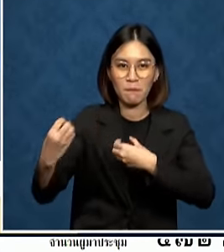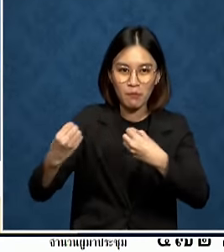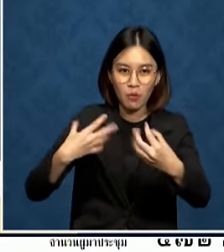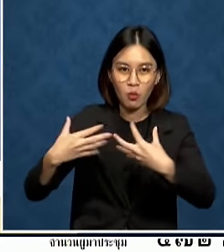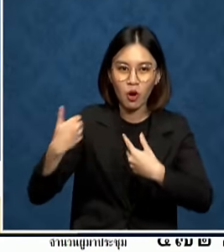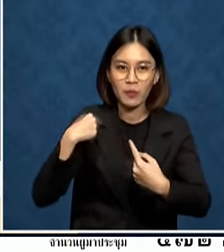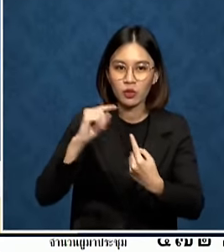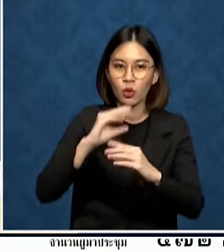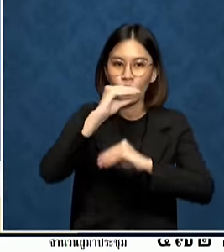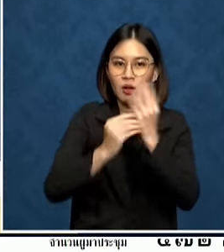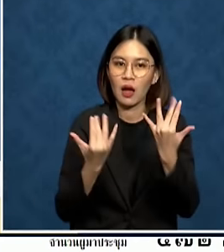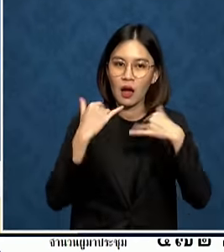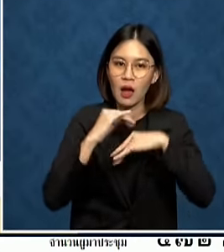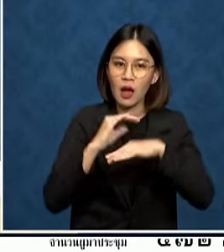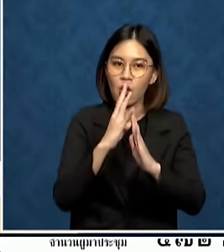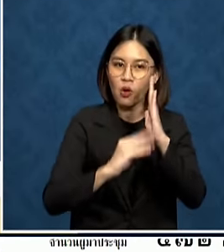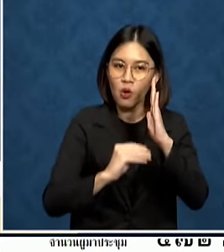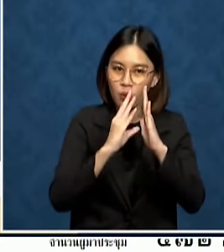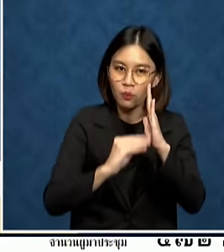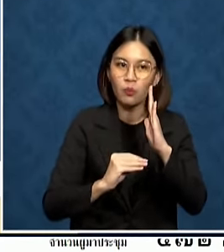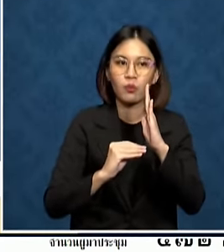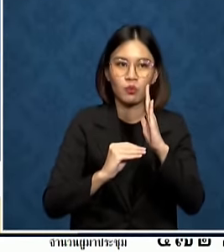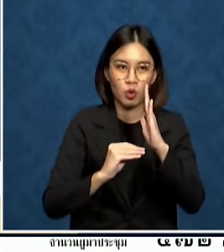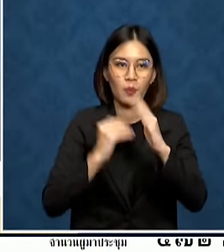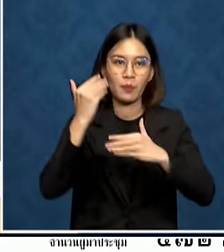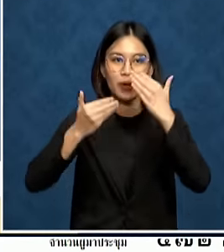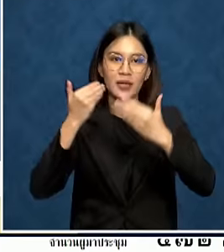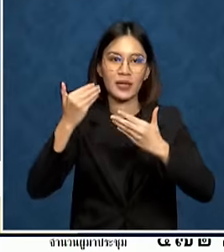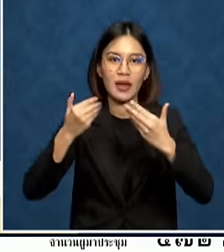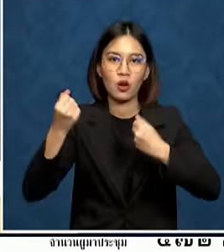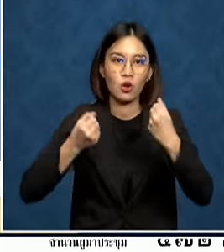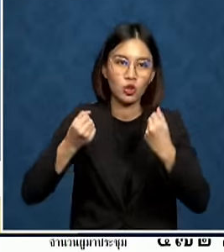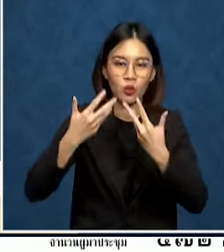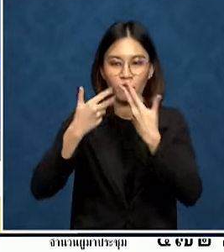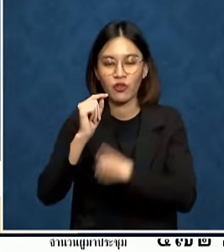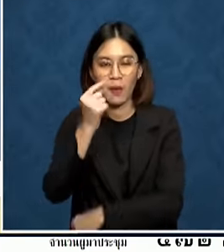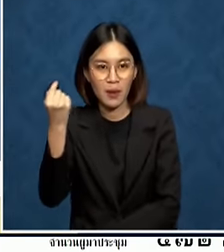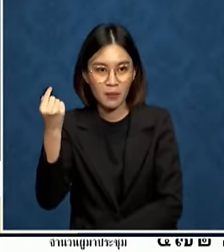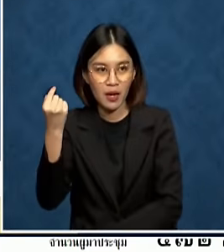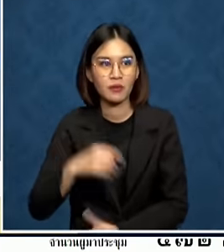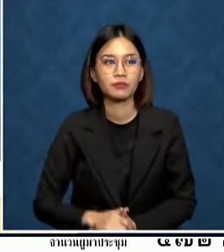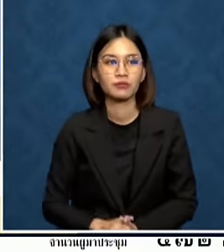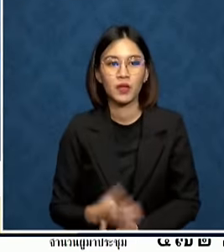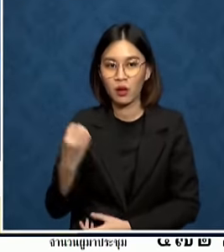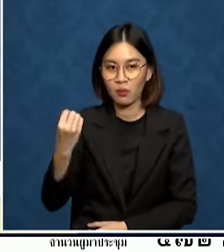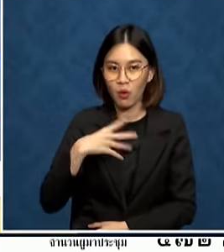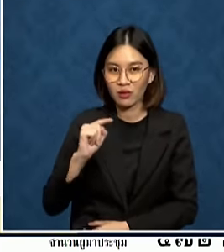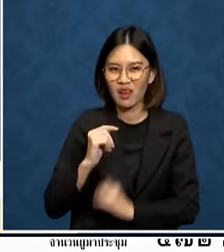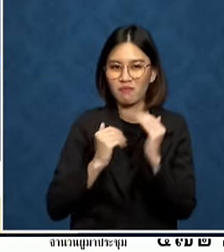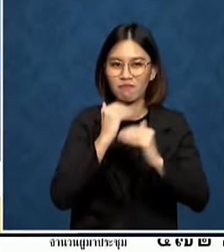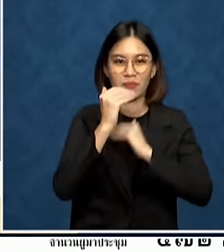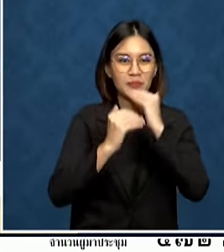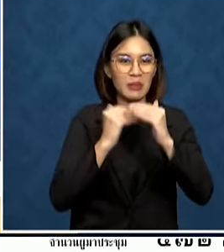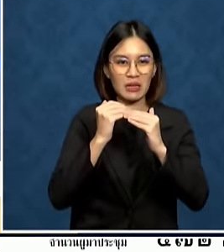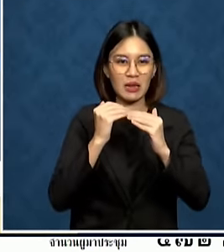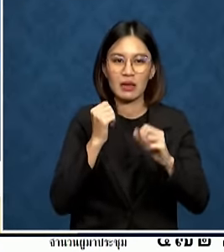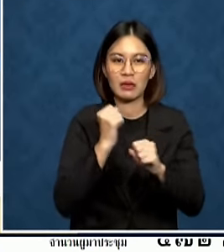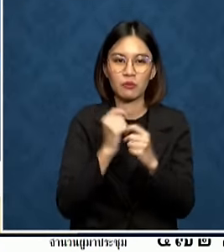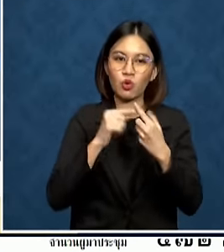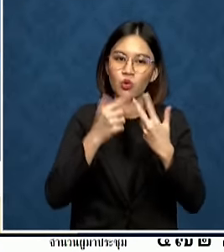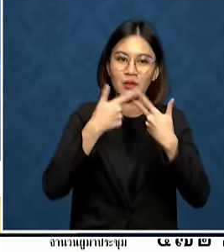โครงการอบรมพัฒนาทักษะแรงงานอุตสาหกรรมยานยนต์สมัยใหม่ตัวอย่างฟีดแบคนะครับ 1ไม่สามารถต่อยอดในการผลิตเชิง